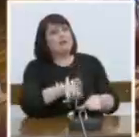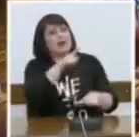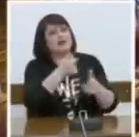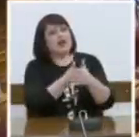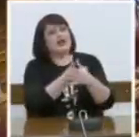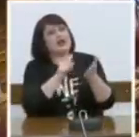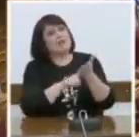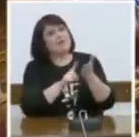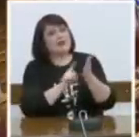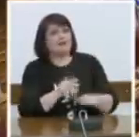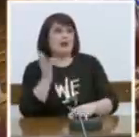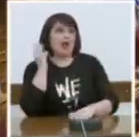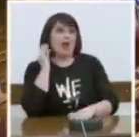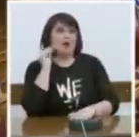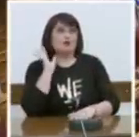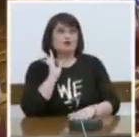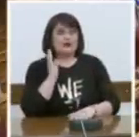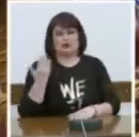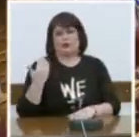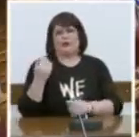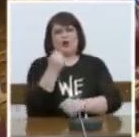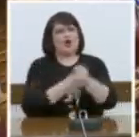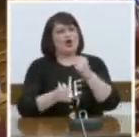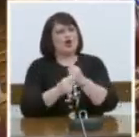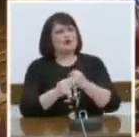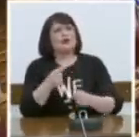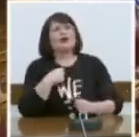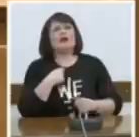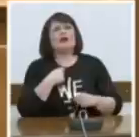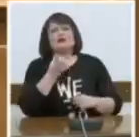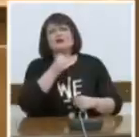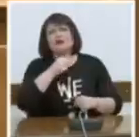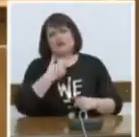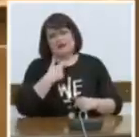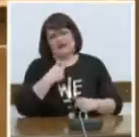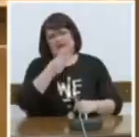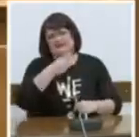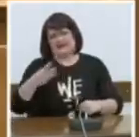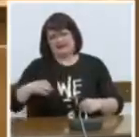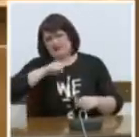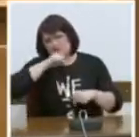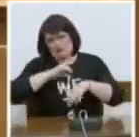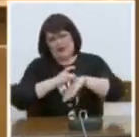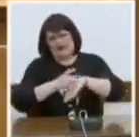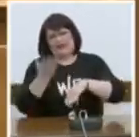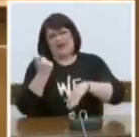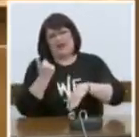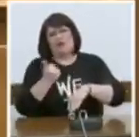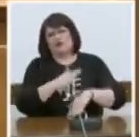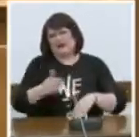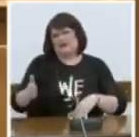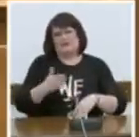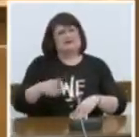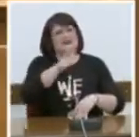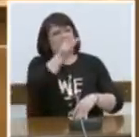Απ' την άλλη, σας ακούσαμε να λέτε τα τελευταία χρόνια ότι για μας ο πατριωτισμός είναι ξένη λέξη, ότι αποτελούμε εθνική εξαίρεση και είδαμε ότι εκμεταλλευτήκατε ακόμα και το